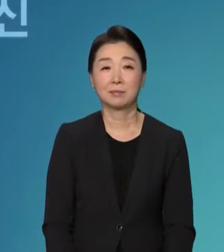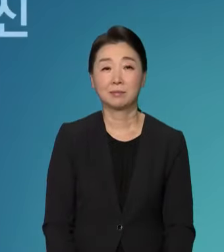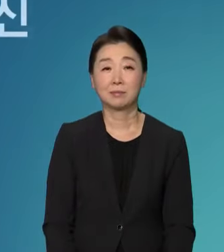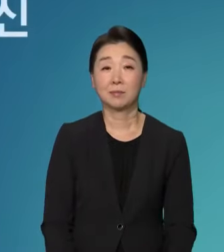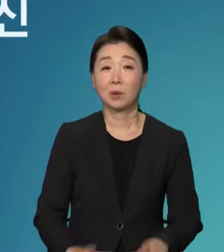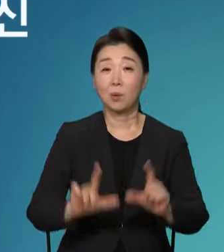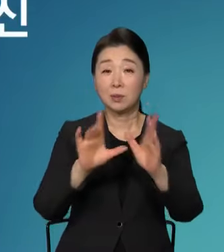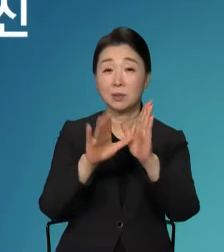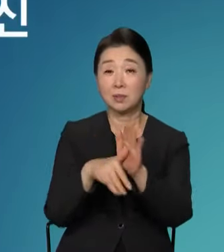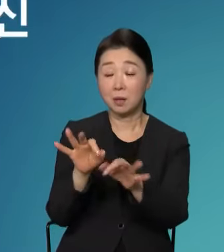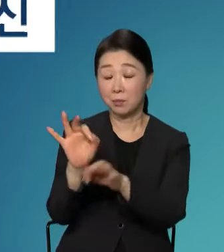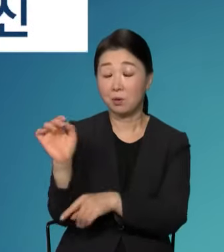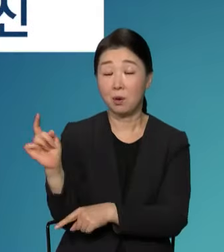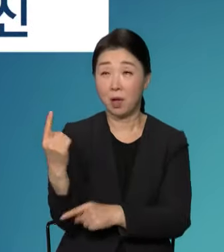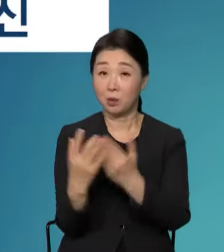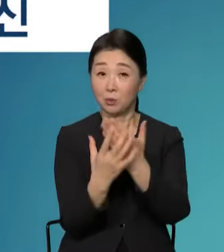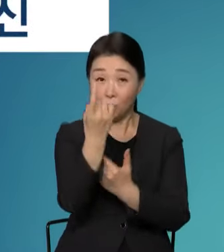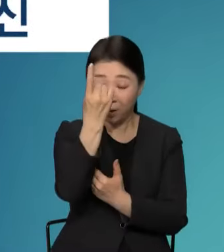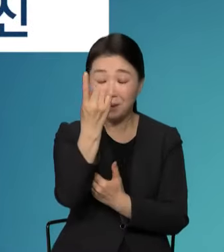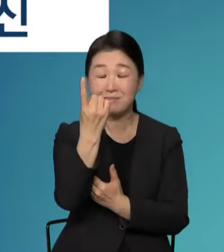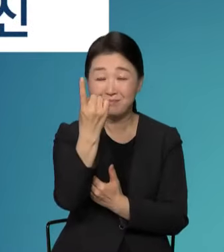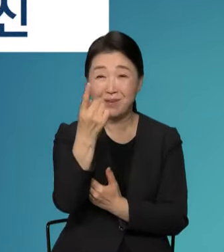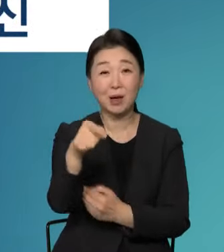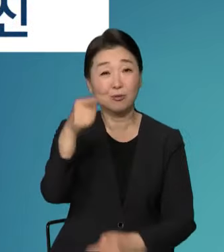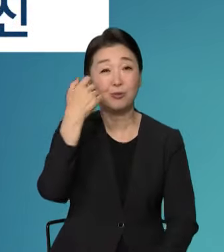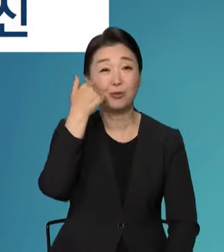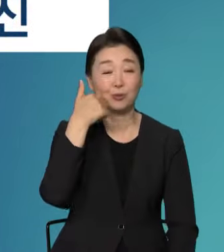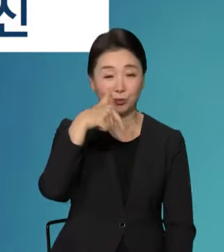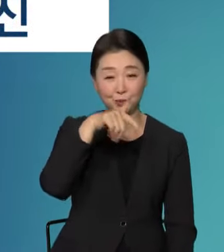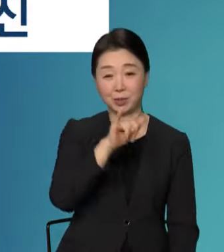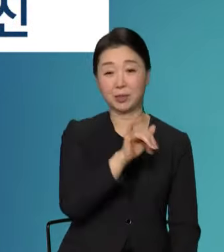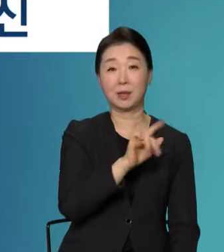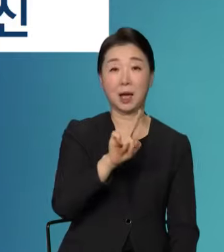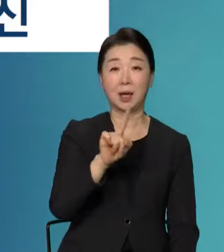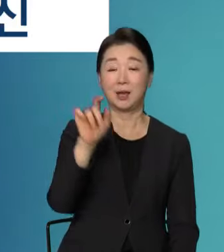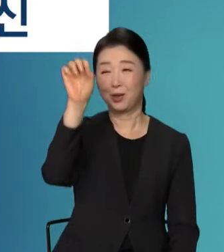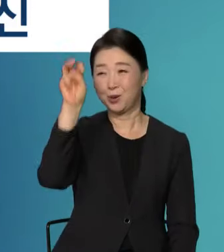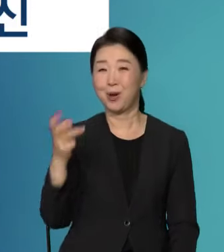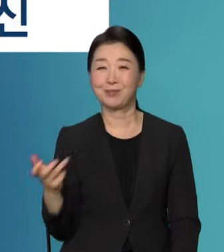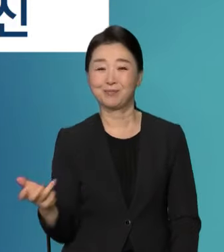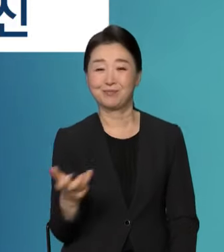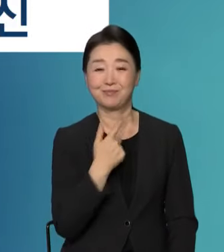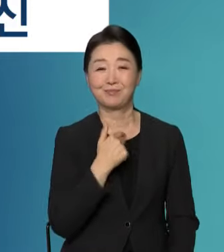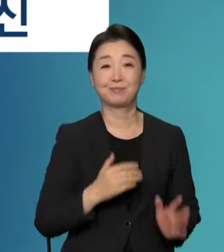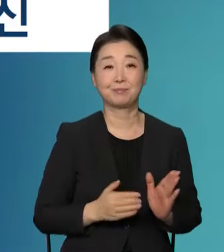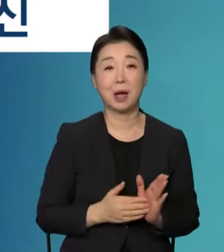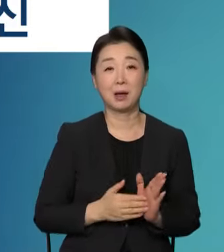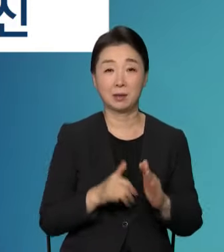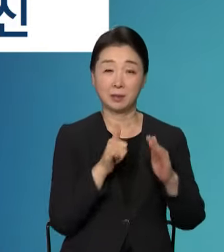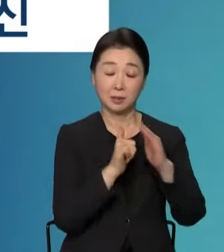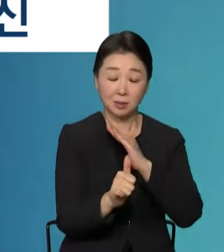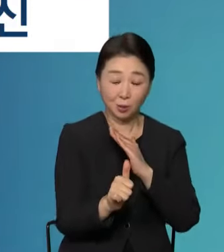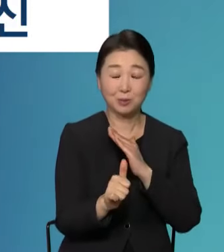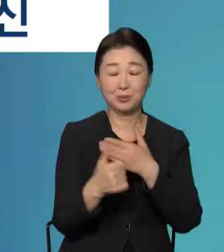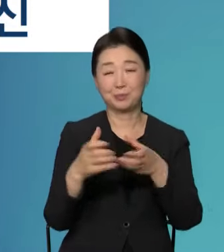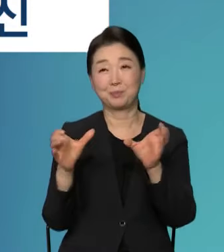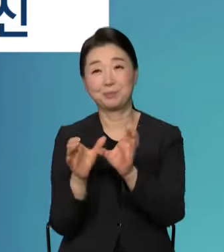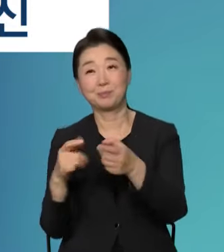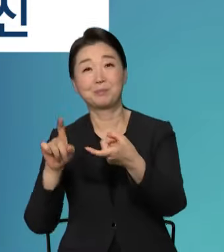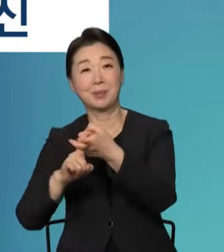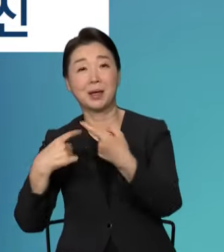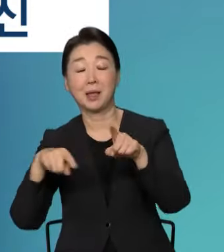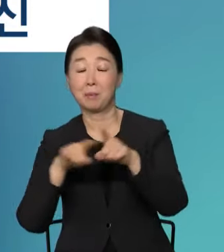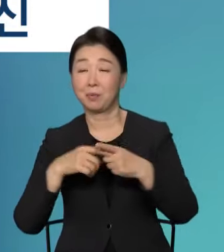올 시즌 프로야구 통합 우승을 차지한 기아 타이거즈가 광주를 누볐습니다. 팀은 선수들과 또 팬들과 우승의 기쁨을